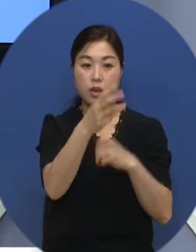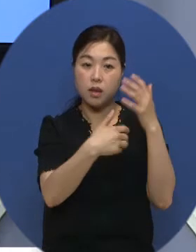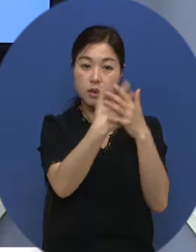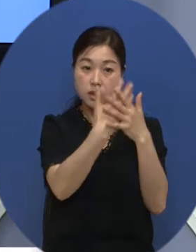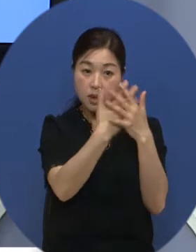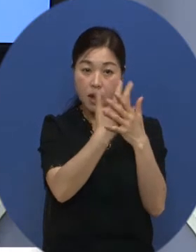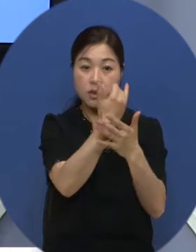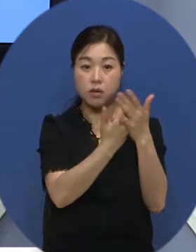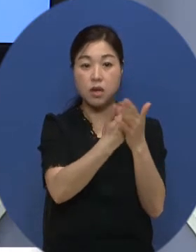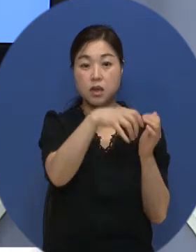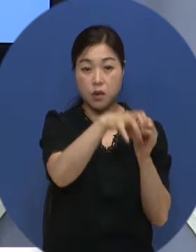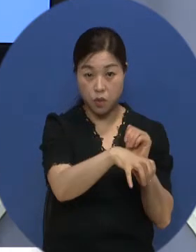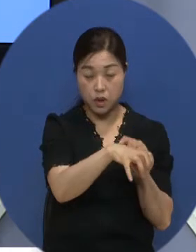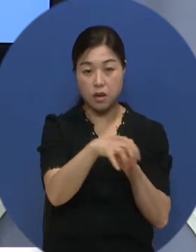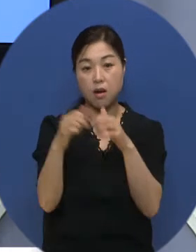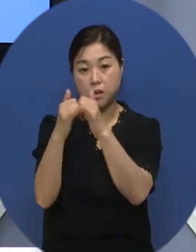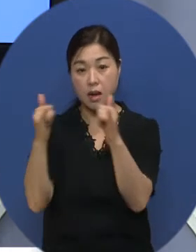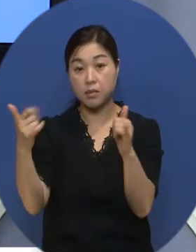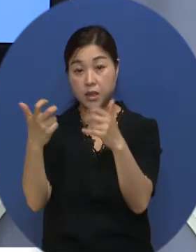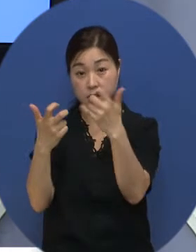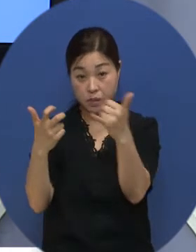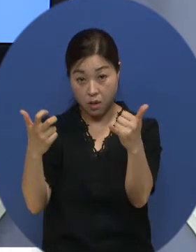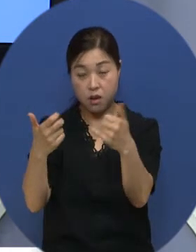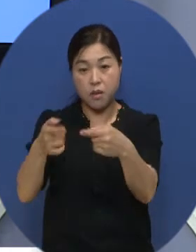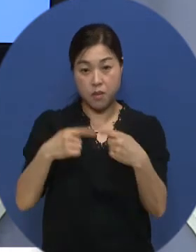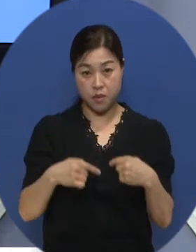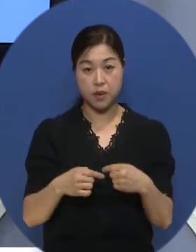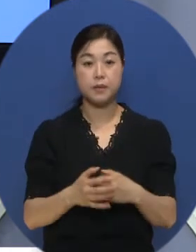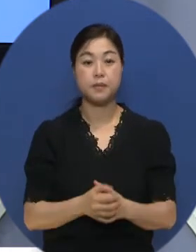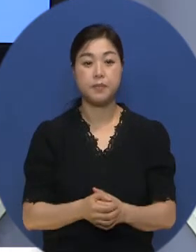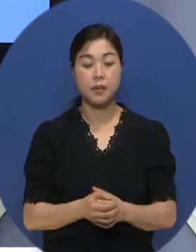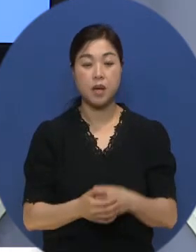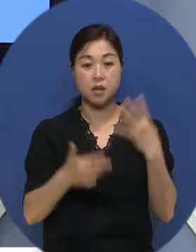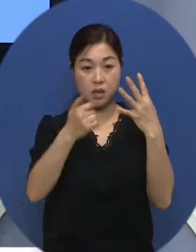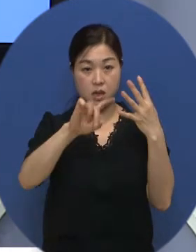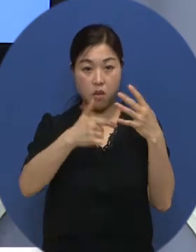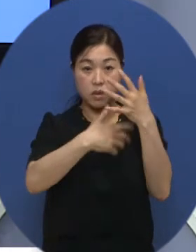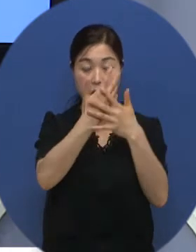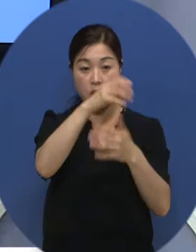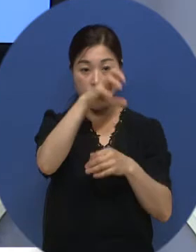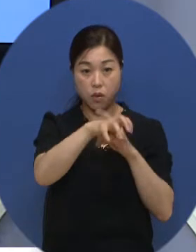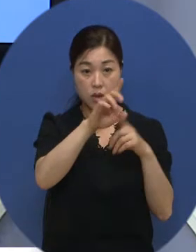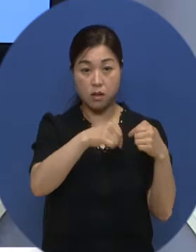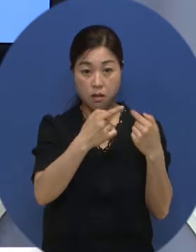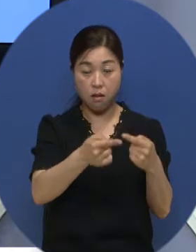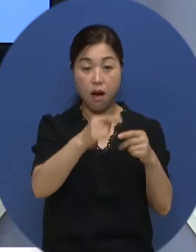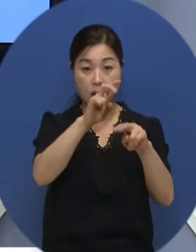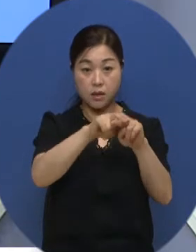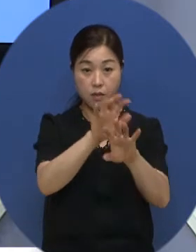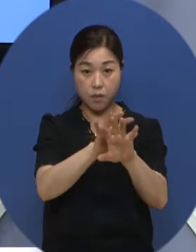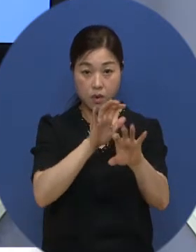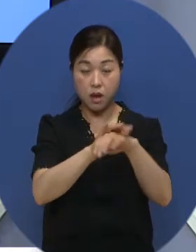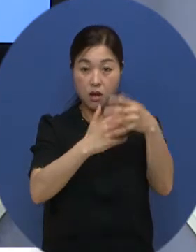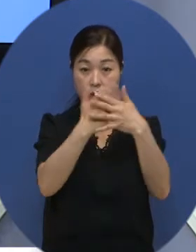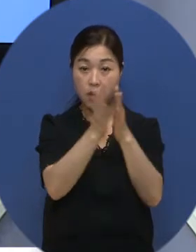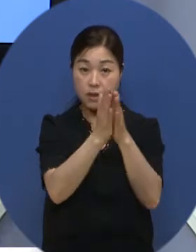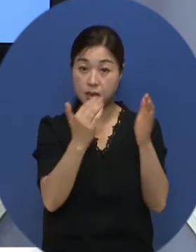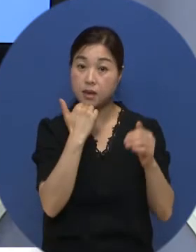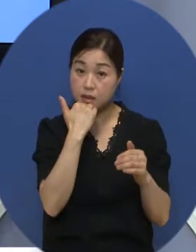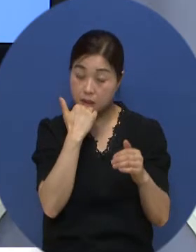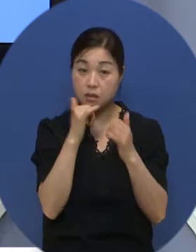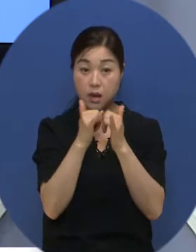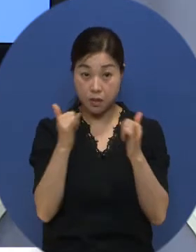일반시민 70여 명과 함께 진행되는데요 4차원 영화관의 입장에 관람석에 앉아 영화 상영을 기다리던